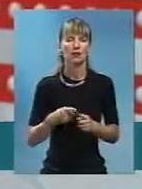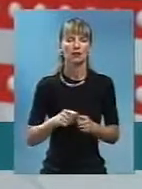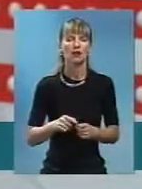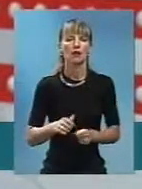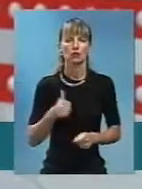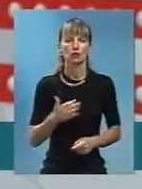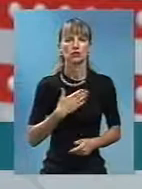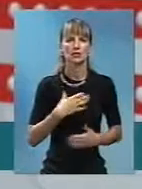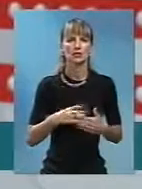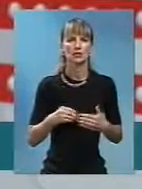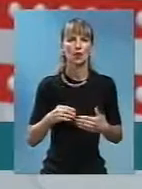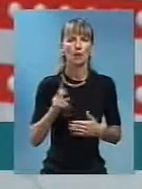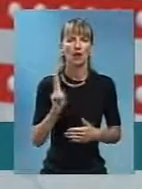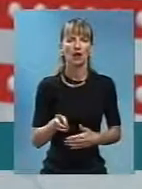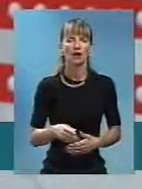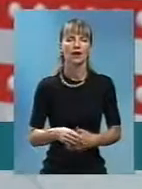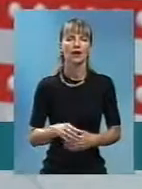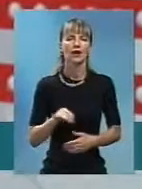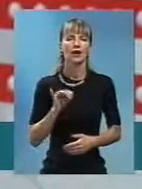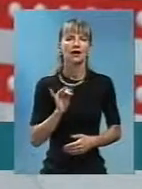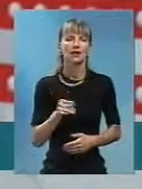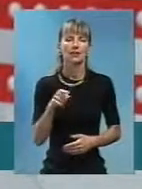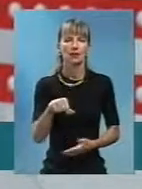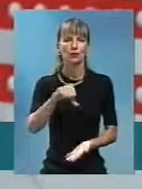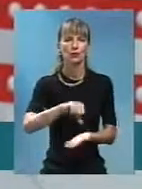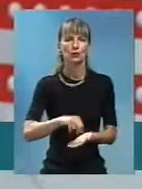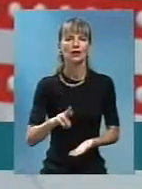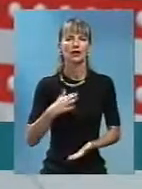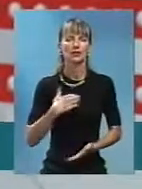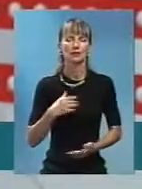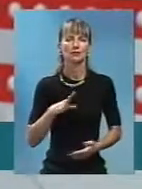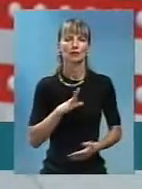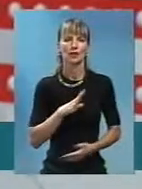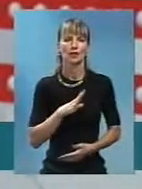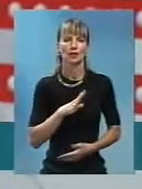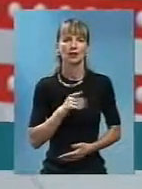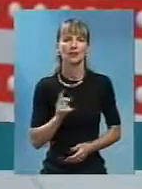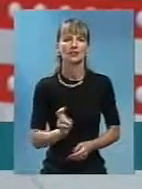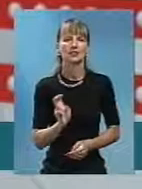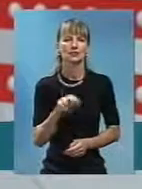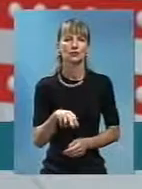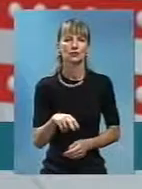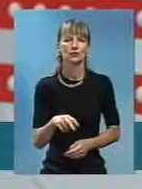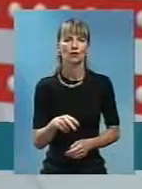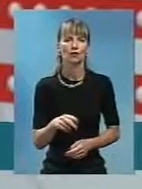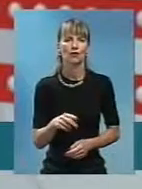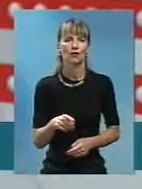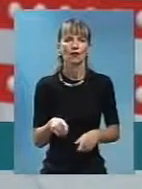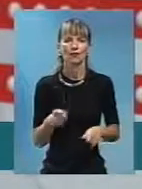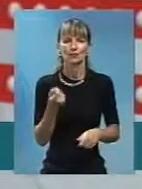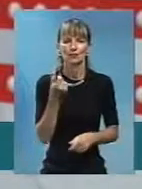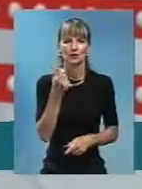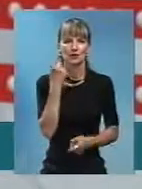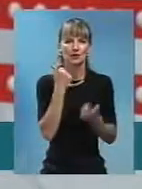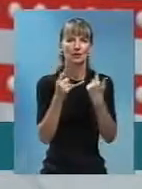наш. І навіть його присутність для нас була, знаєте, він зайшов, мало не заплакав у ту залу, де